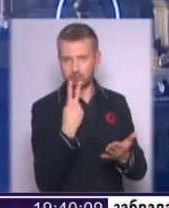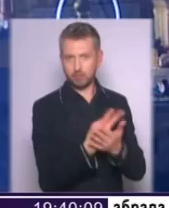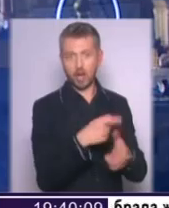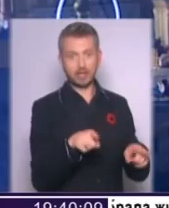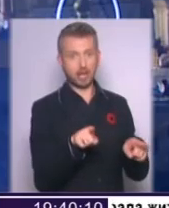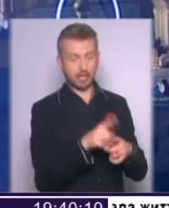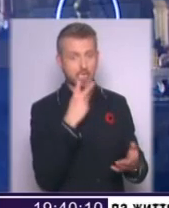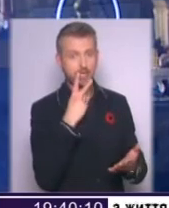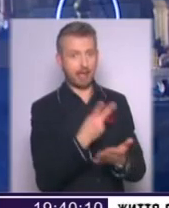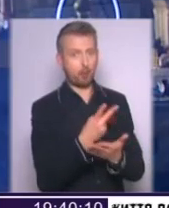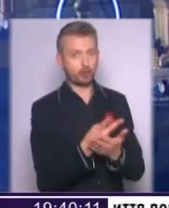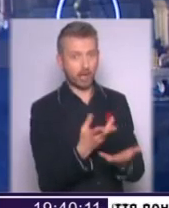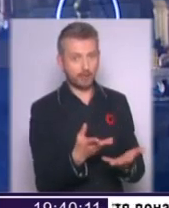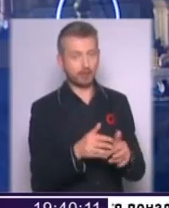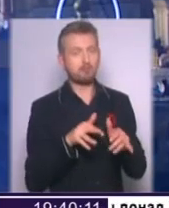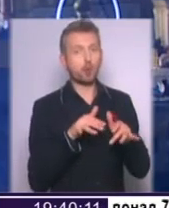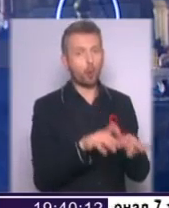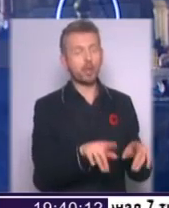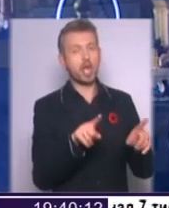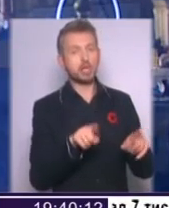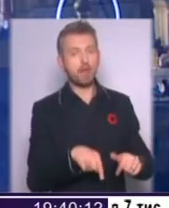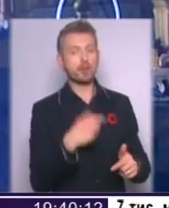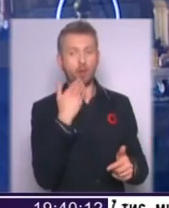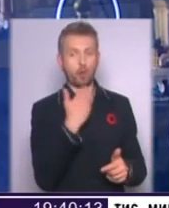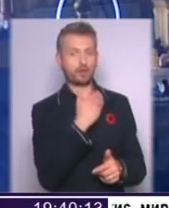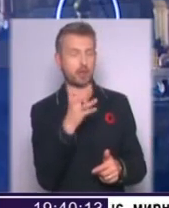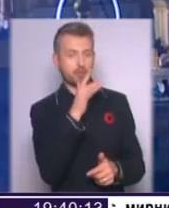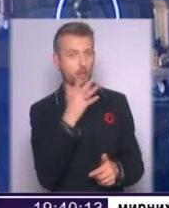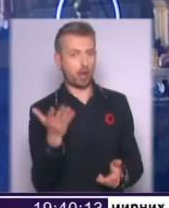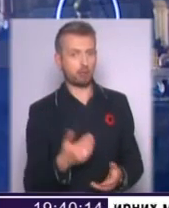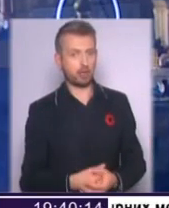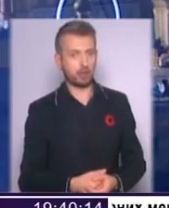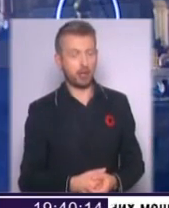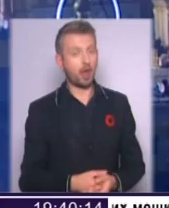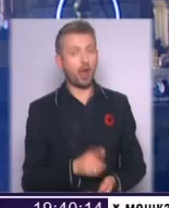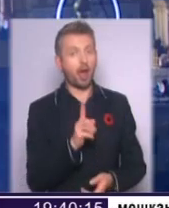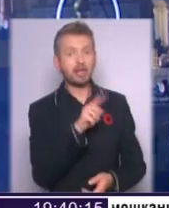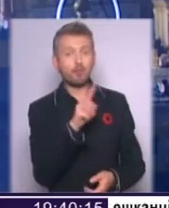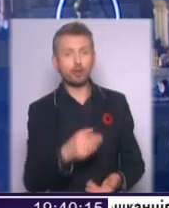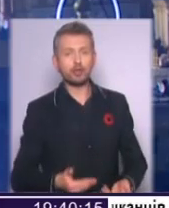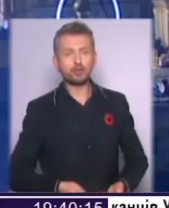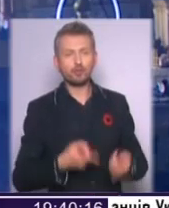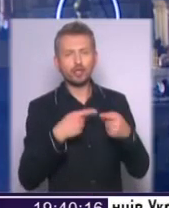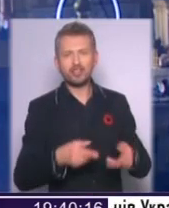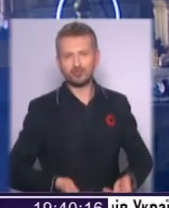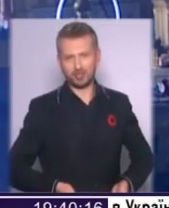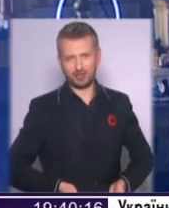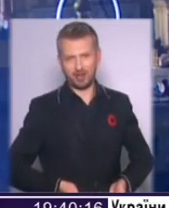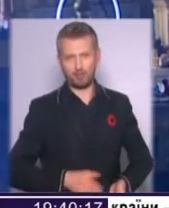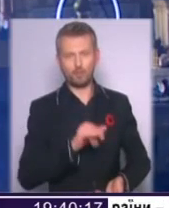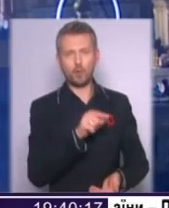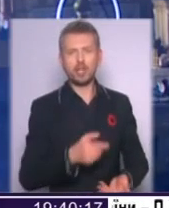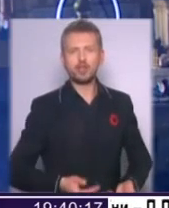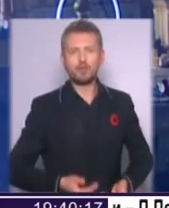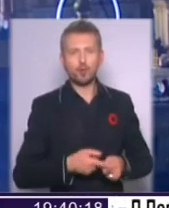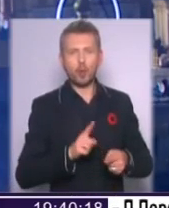демонстрації проходять навіть останні німи роками. Але вони живуть іншим життям. Вони живуть